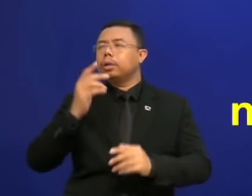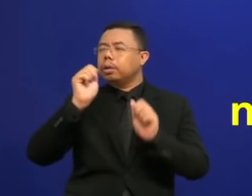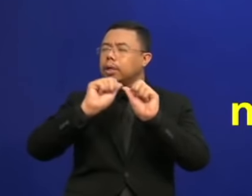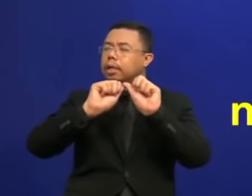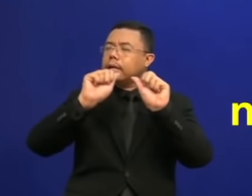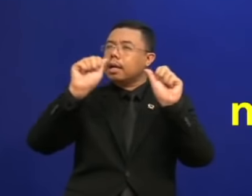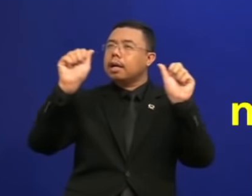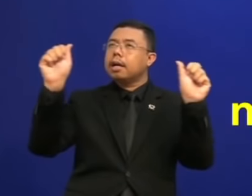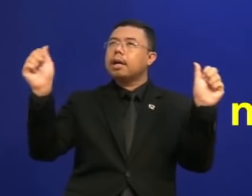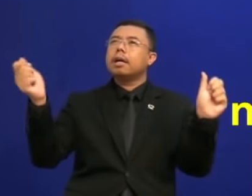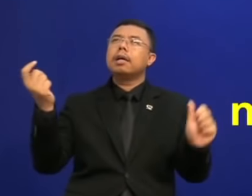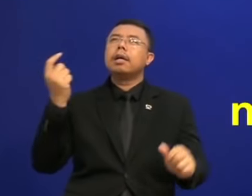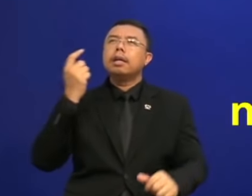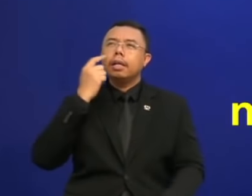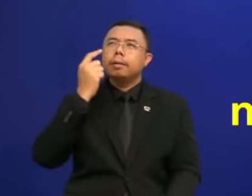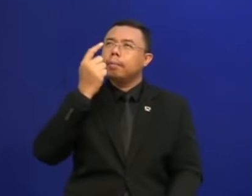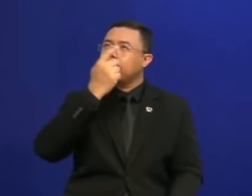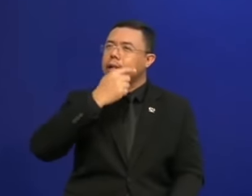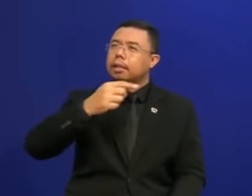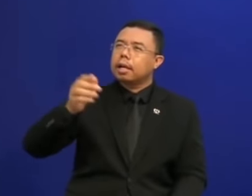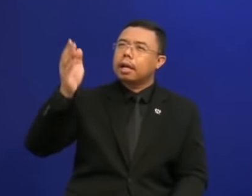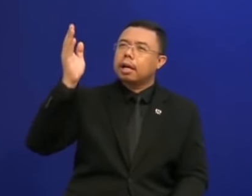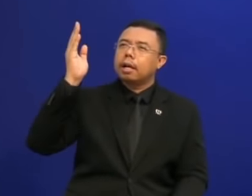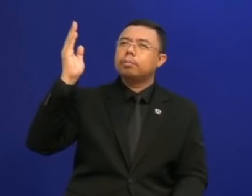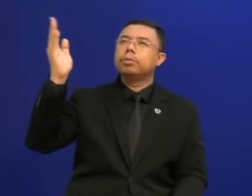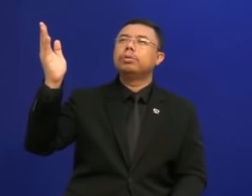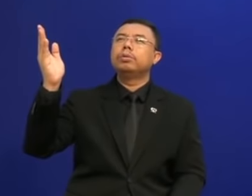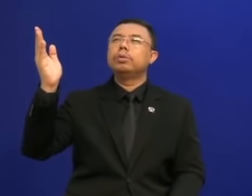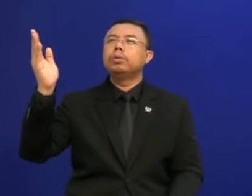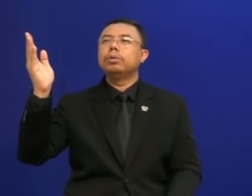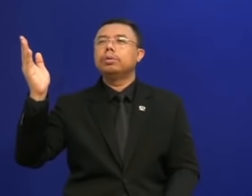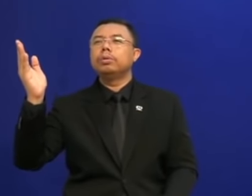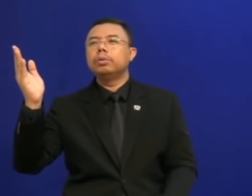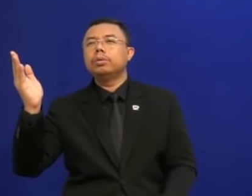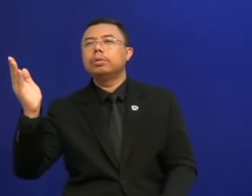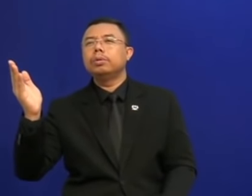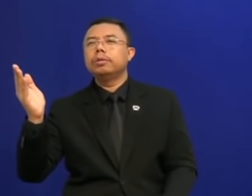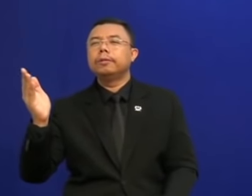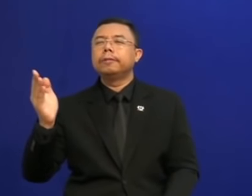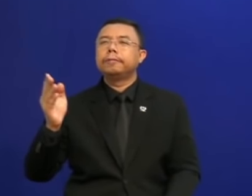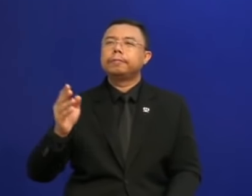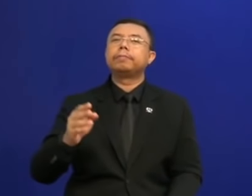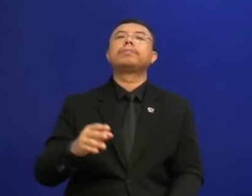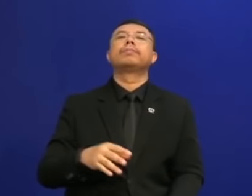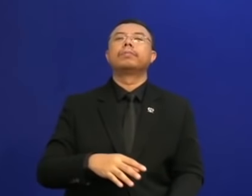mengubahku indah di matamu.